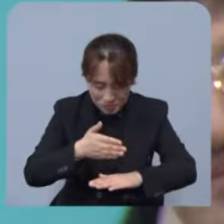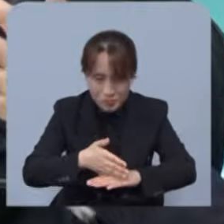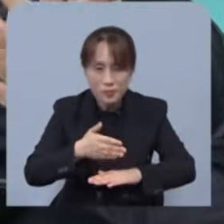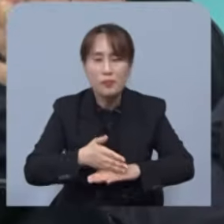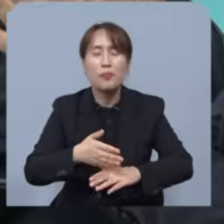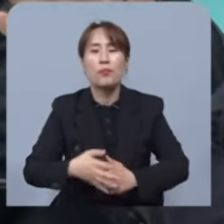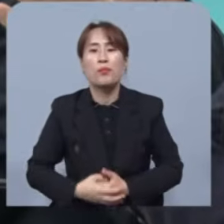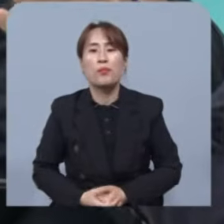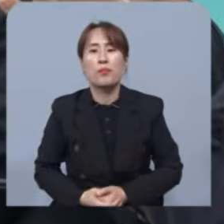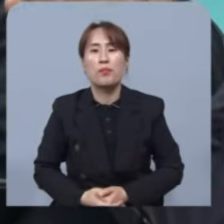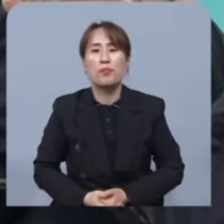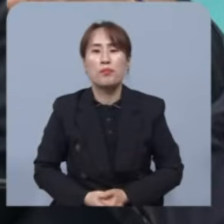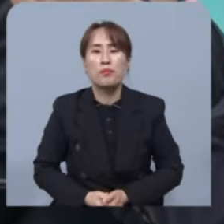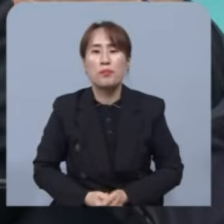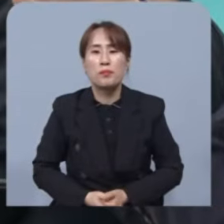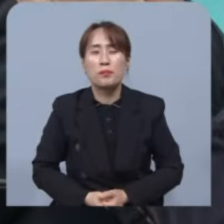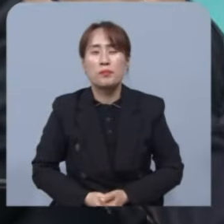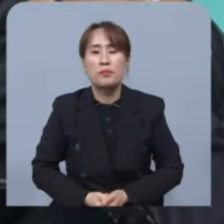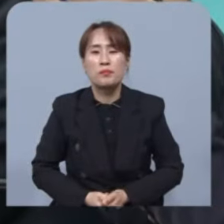감사합니다.